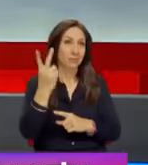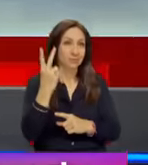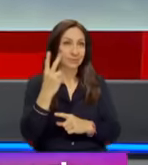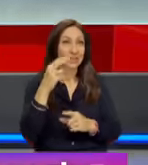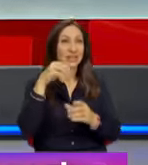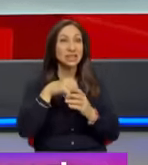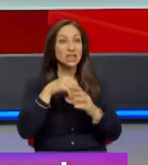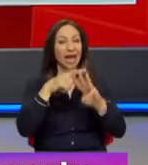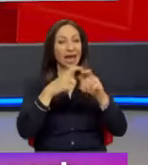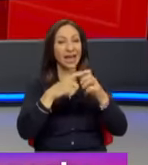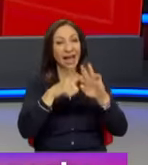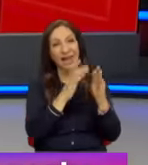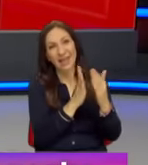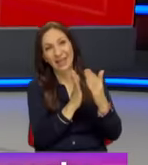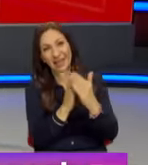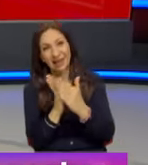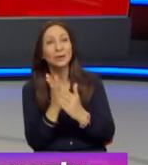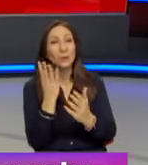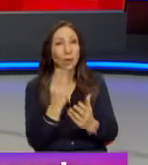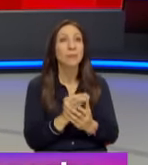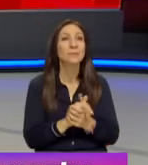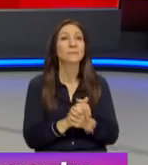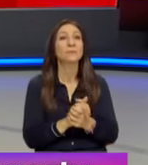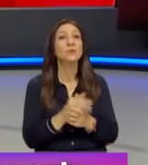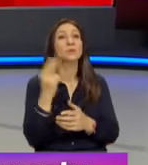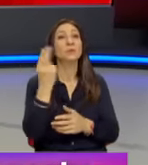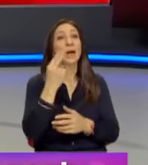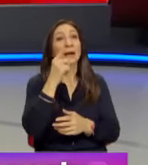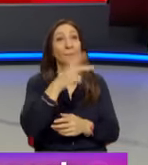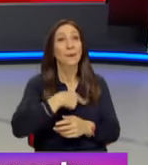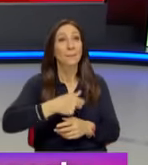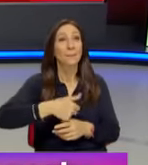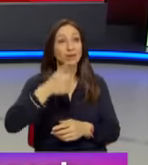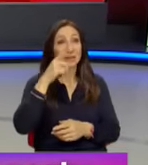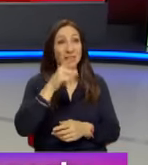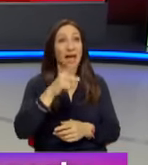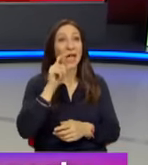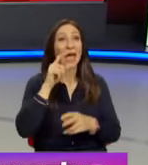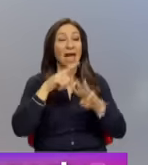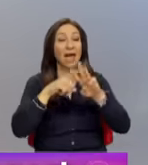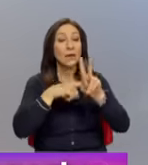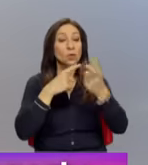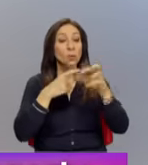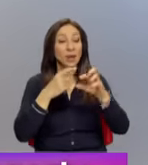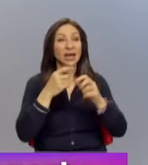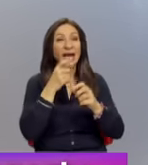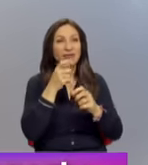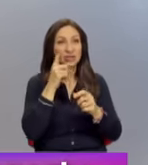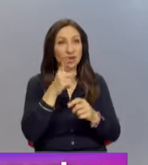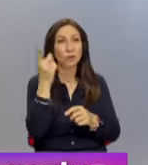iç Ege'ye doğru sıralamamızı tamamlamış olalım. Kütahya Belediye Başkanlığı Eyüp Kahveci